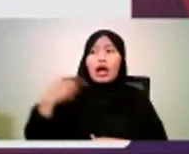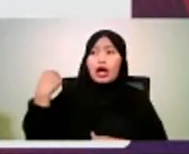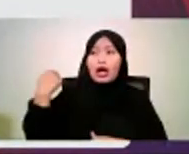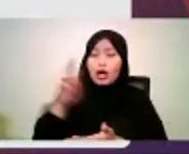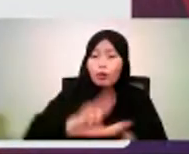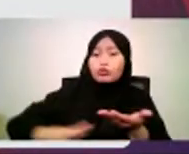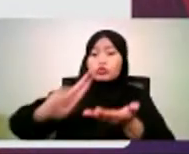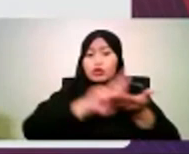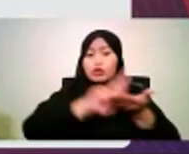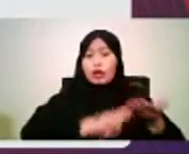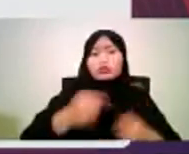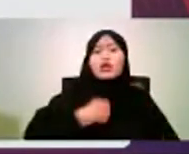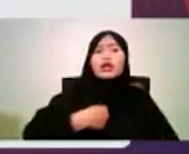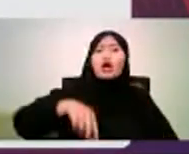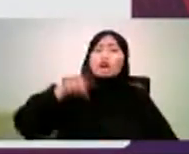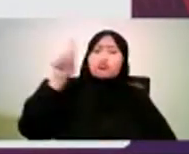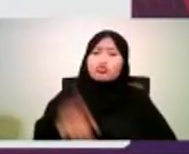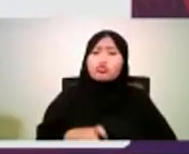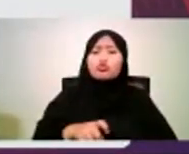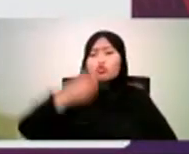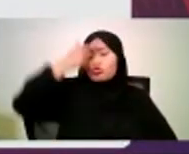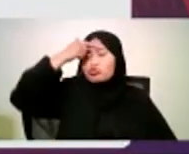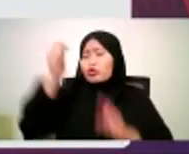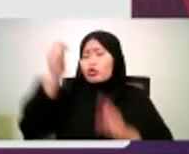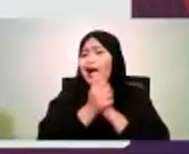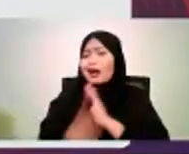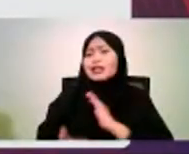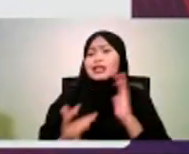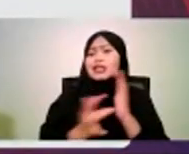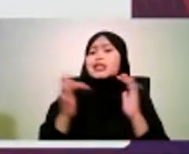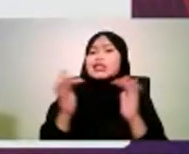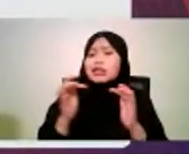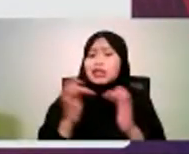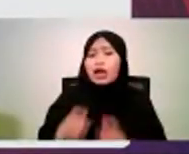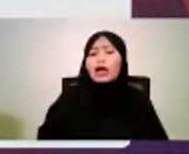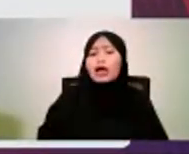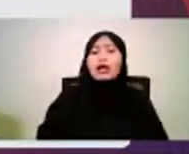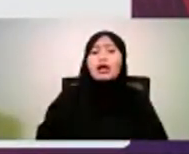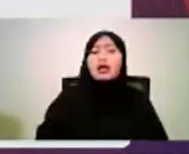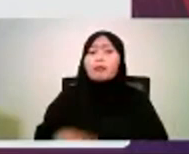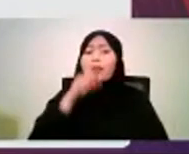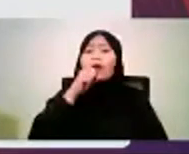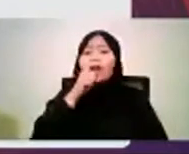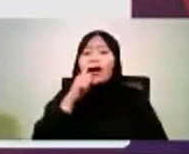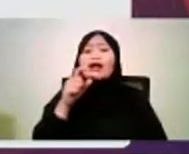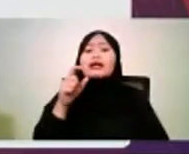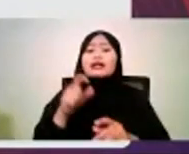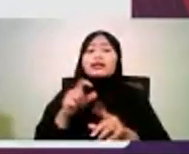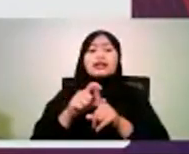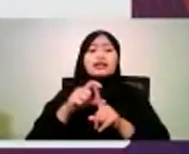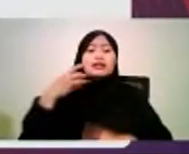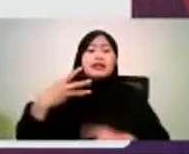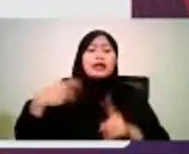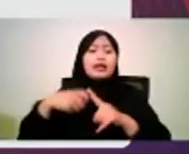saya itu butuh ahli-ahli yang digital ya Pak Didi karya Pakde kan itu juga